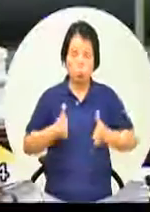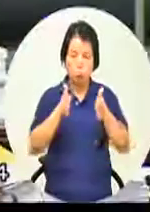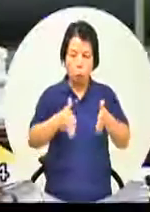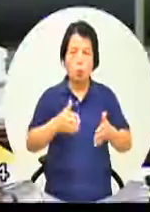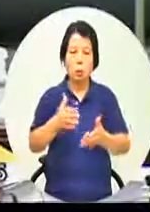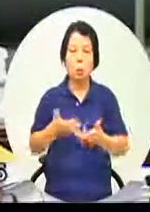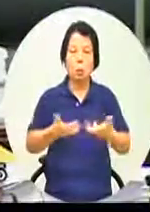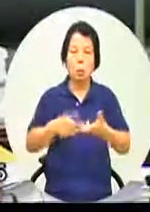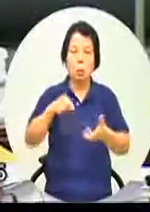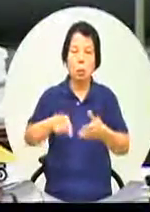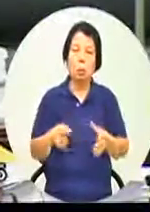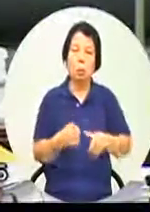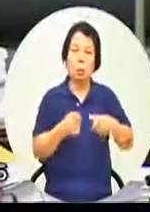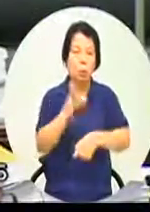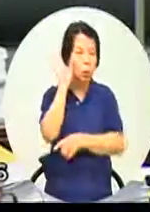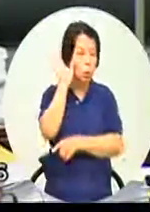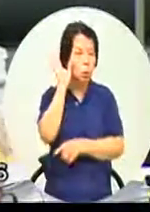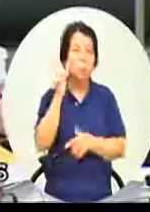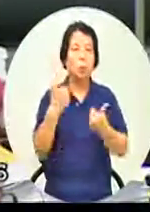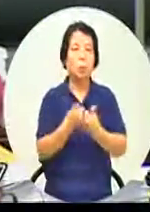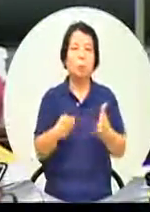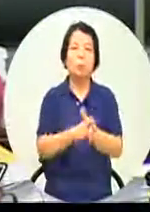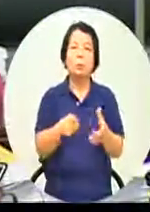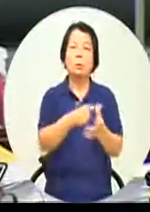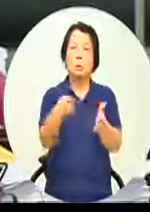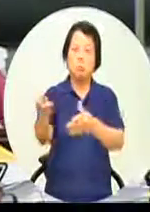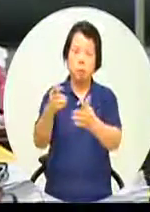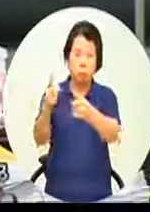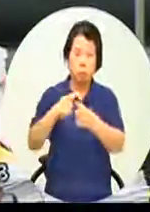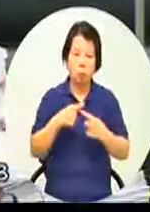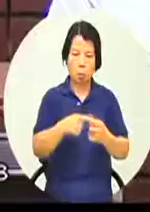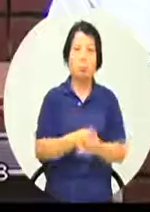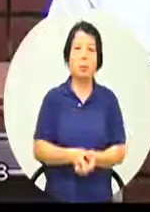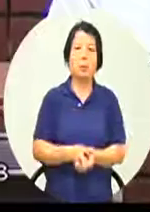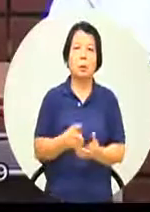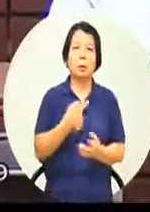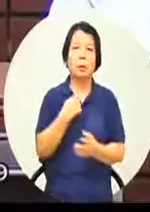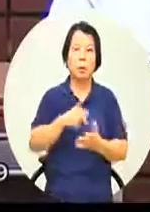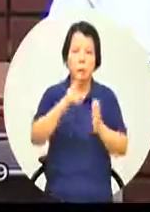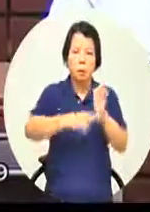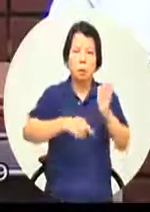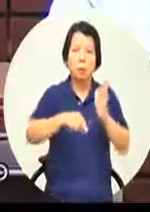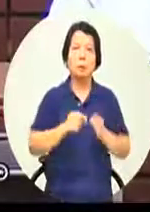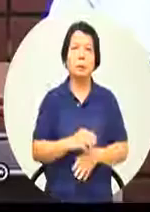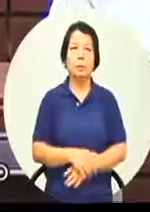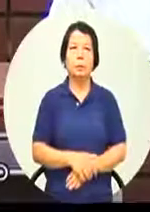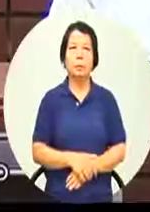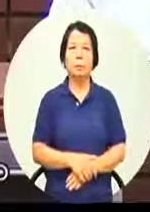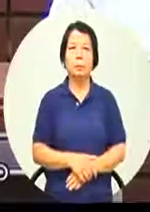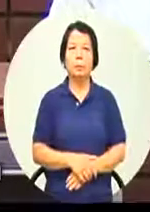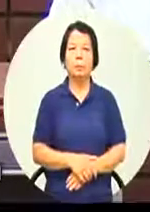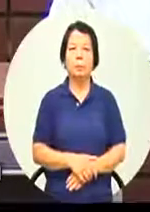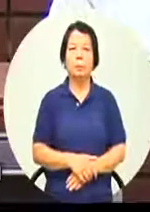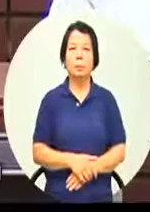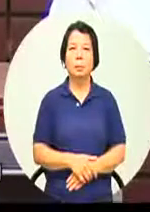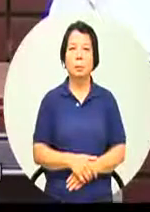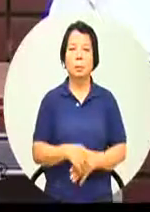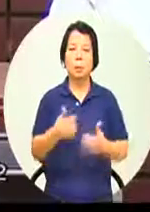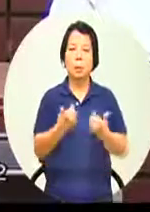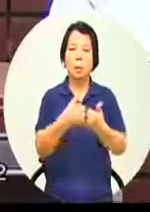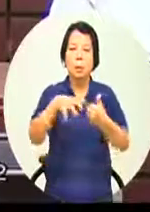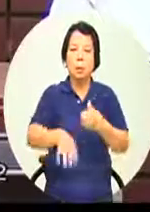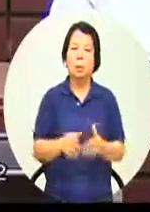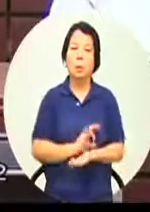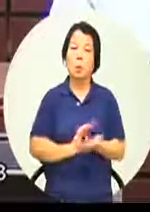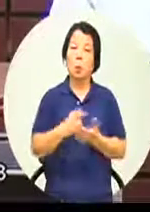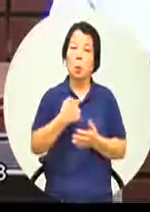公听会的时候，局长你可以来诉苦。 我不用诉苦了，跟陈言报告这个没有什么。 不利用遗嘱，他用外言